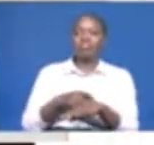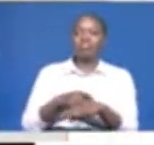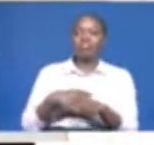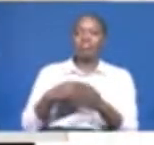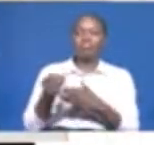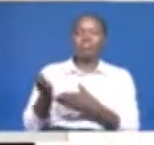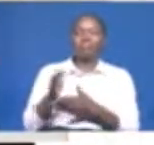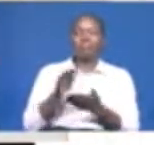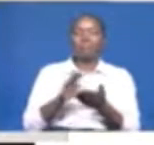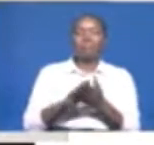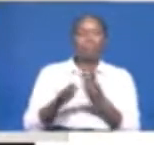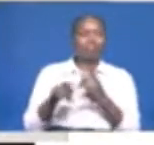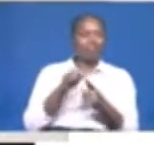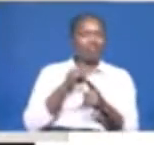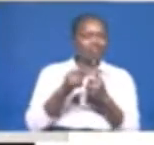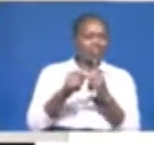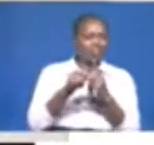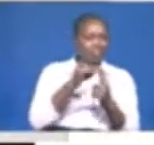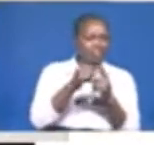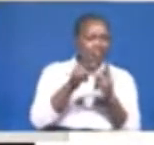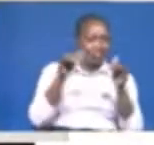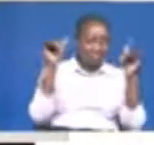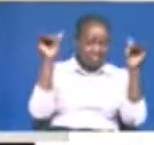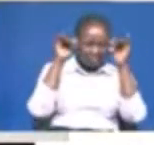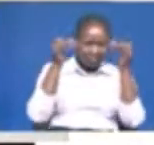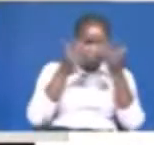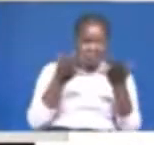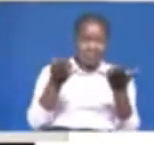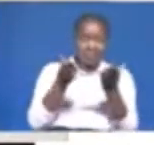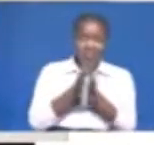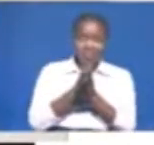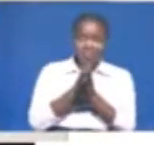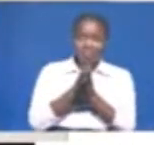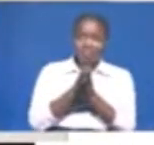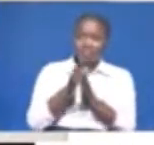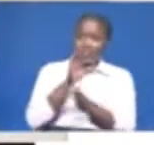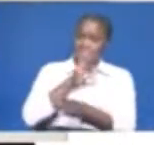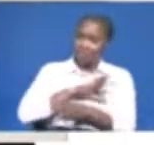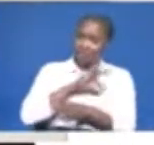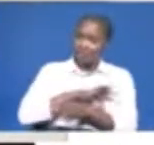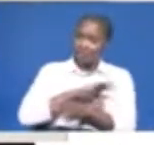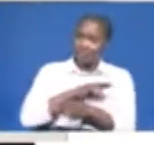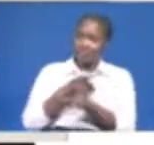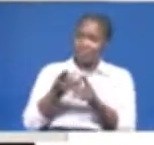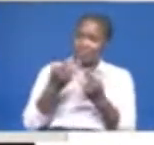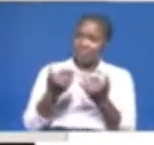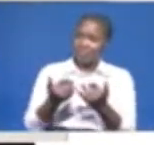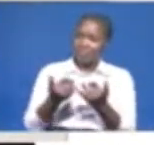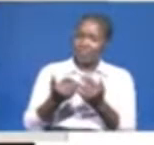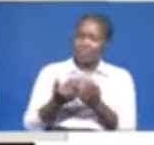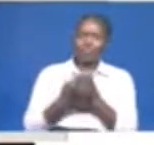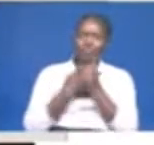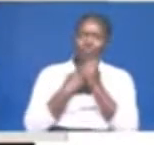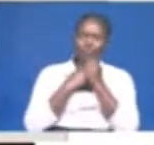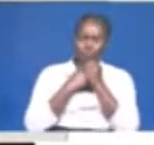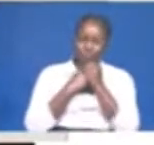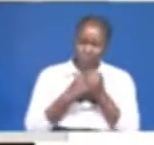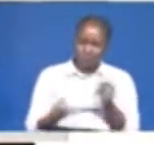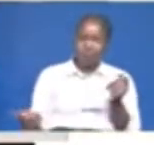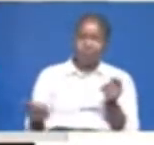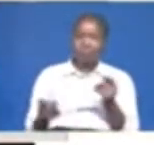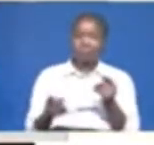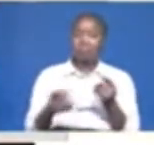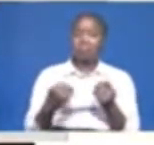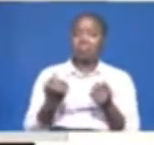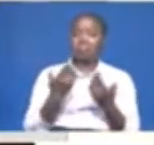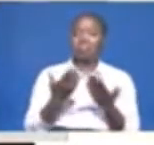tunaua ngombe mingi hapa mnono, na ilikuwa na faida. Sasa hii ngombe zote zimeisha. Sasa ile kitu tunatoa